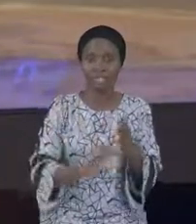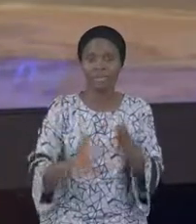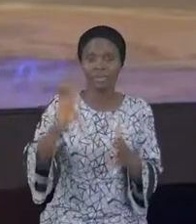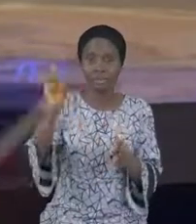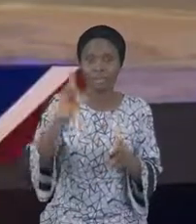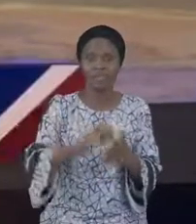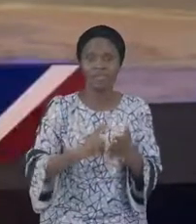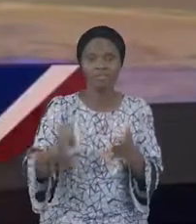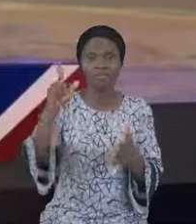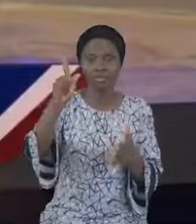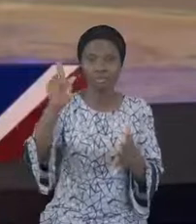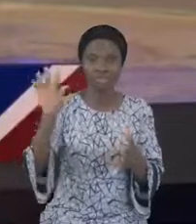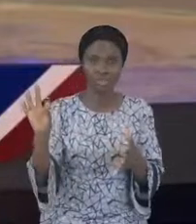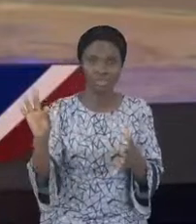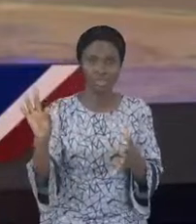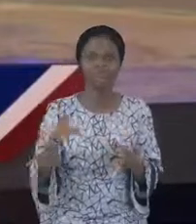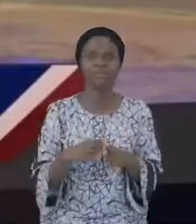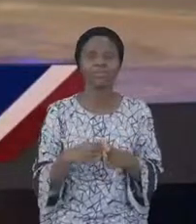verset 29.